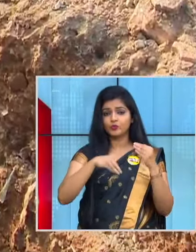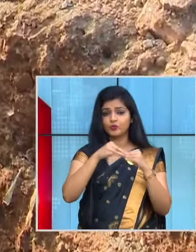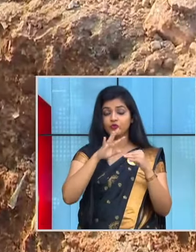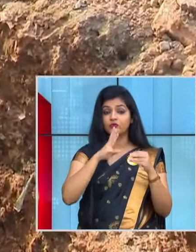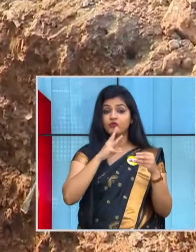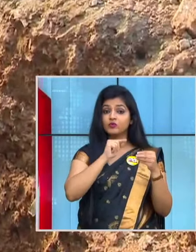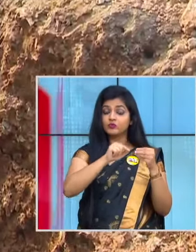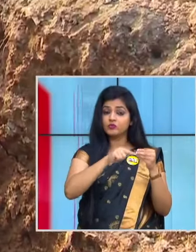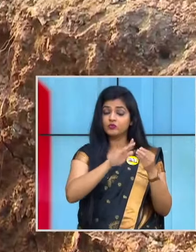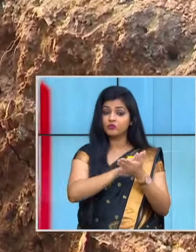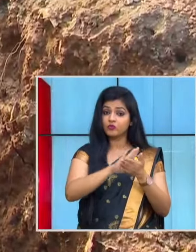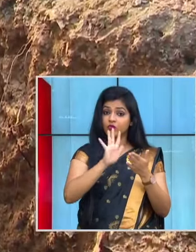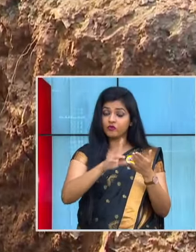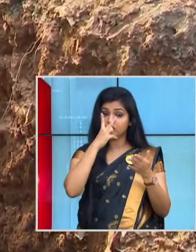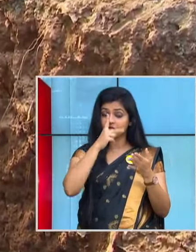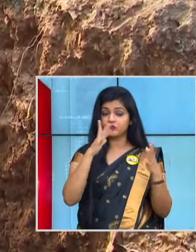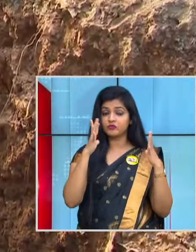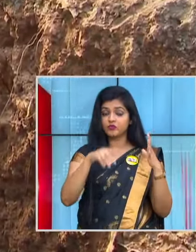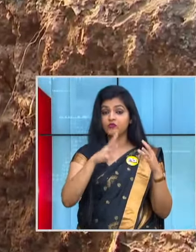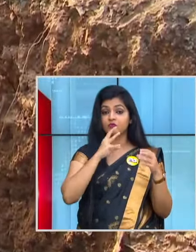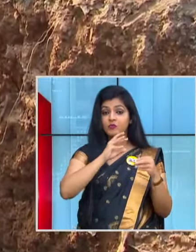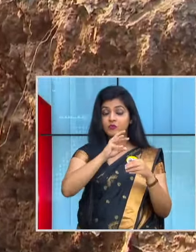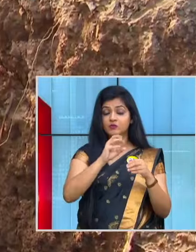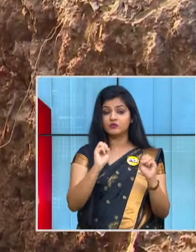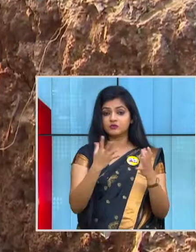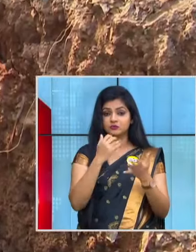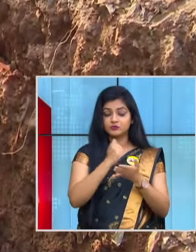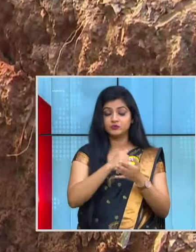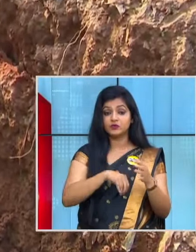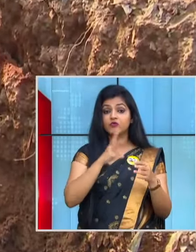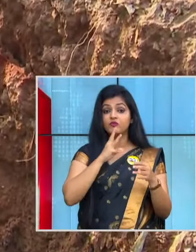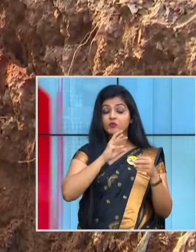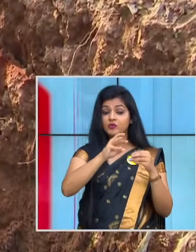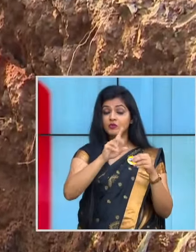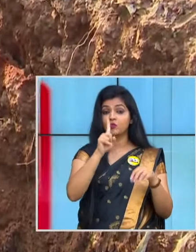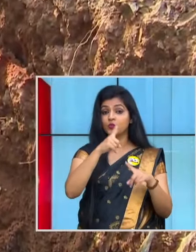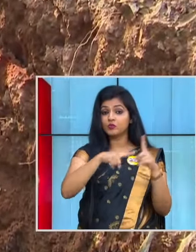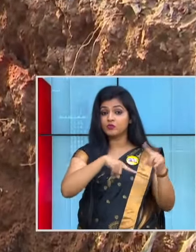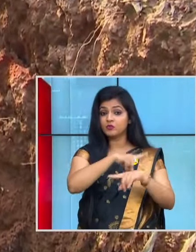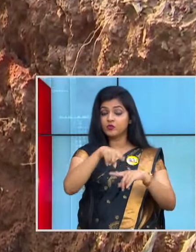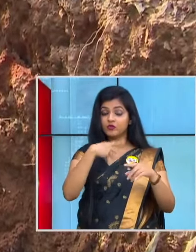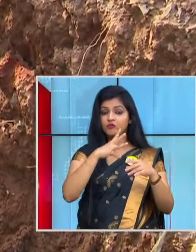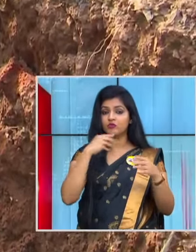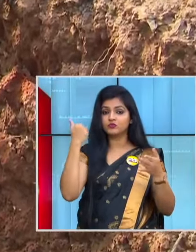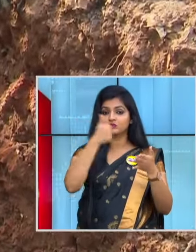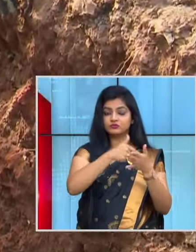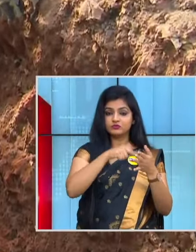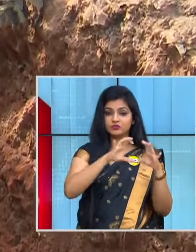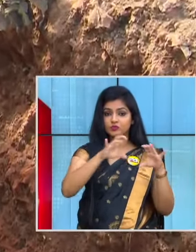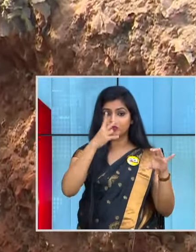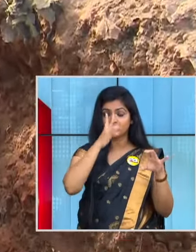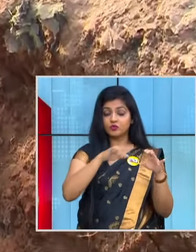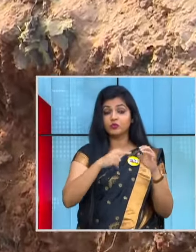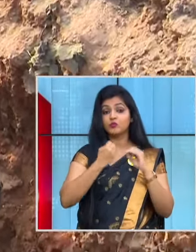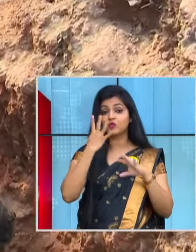ലീക്കേജ് മാറിയിട്ടുണ്ടോ എന്നറിയണമെങ്കിൽ പക്ഷേ പമ്പിങ് ആരംഭിക്കണം. പമ്പിങ് ആരംഭിച്ച ഏകദേശം 1.5 മണിക്കൂറിന് ശേഷം മാത്രമേ ഇവിടേക്ക് ഉൾപ്പെടെ വെള്ളം എത്തുള്ളൂ. ഇവിടെ രാവിലെ